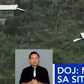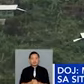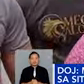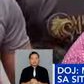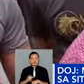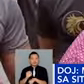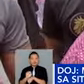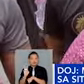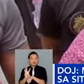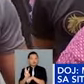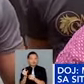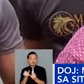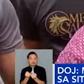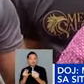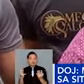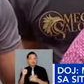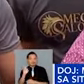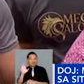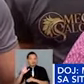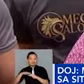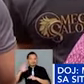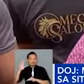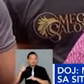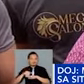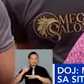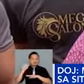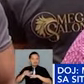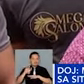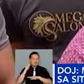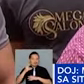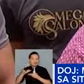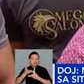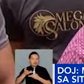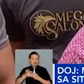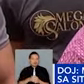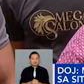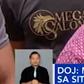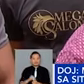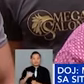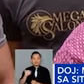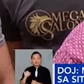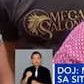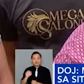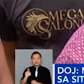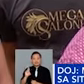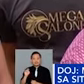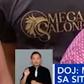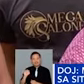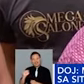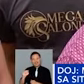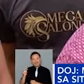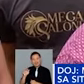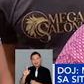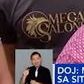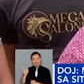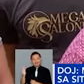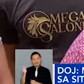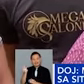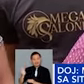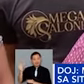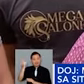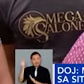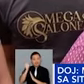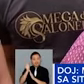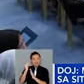Socorro. Sinabi rin ni Remulla na isa lang si J. Rance Hilario o Senior Aguila na leader ng SBSI na